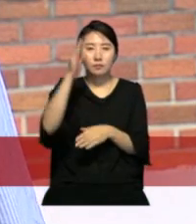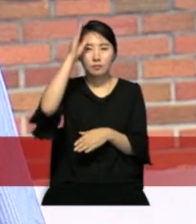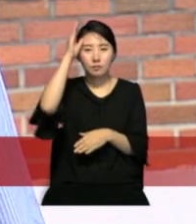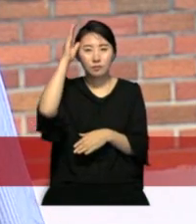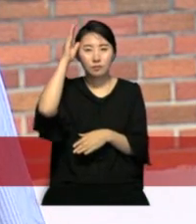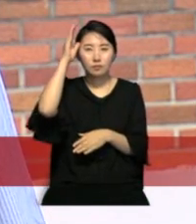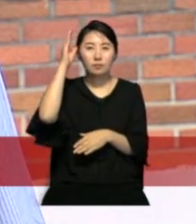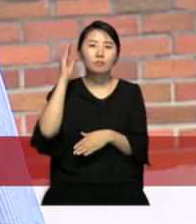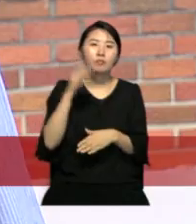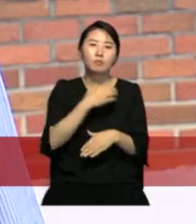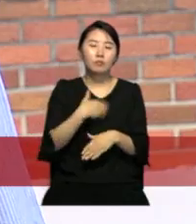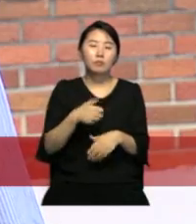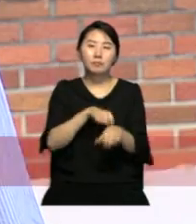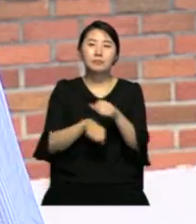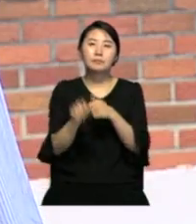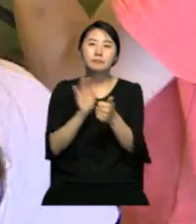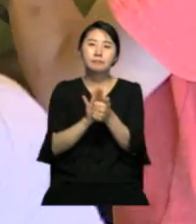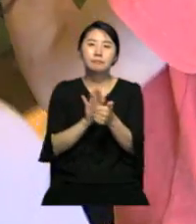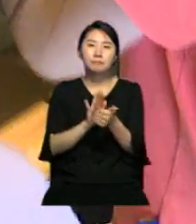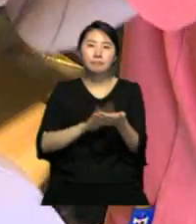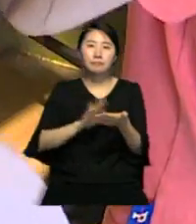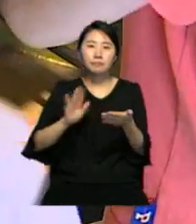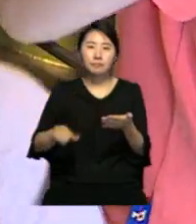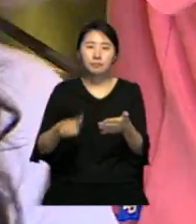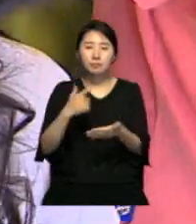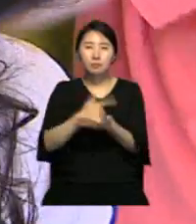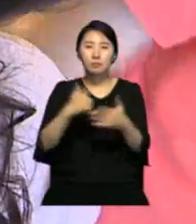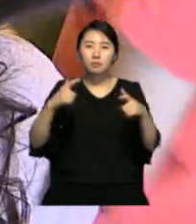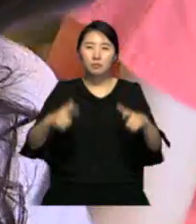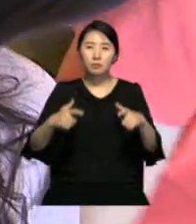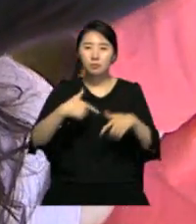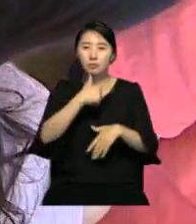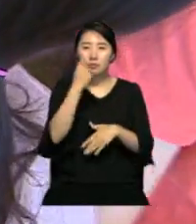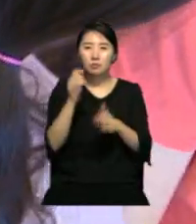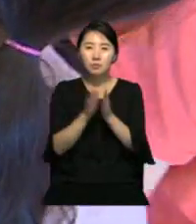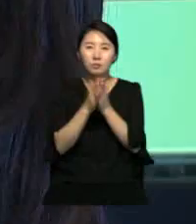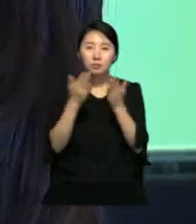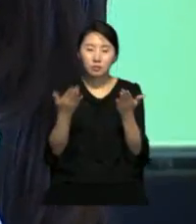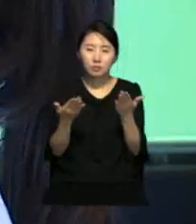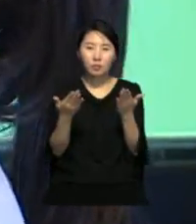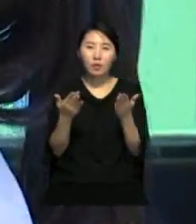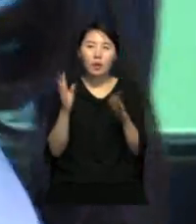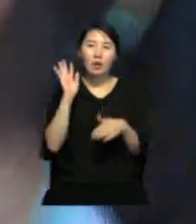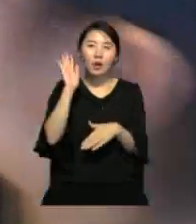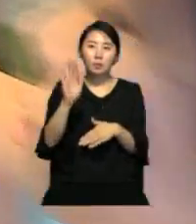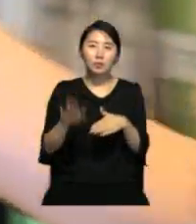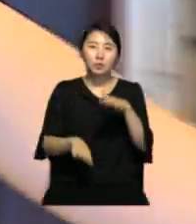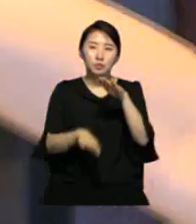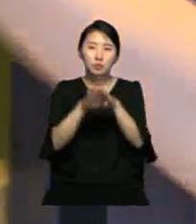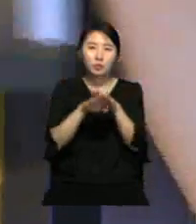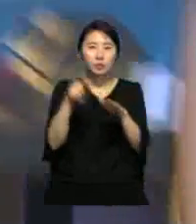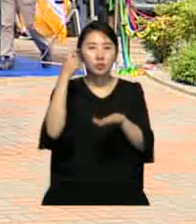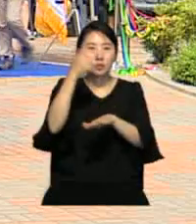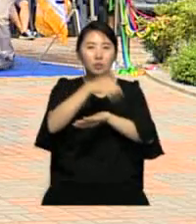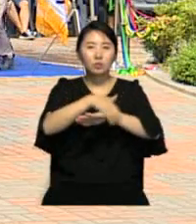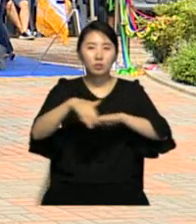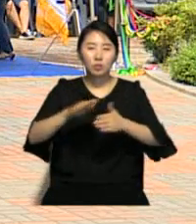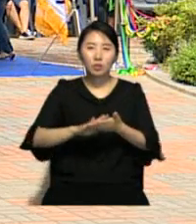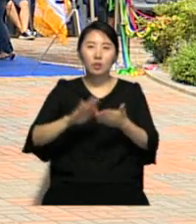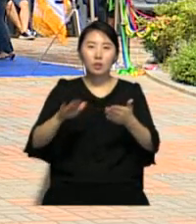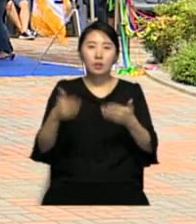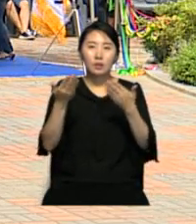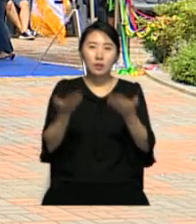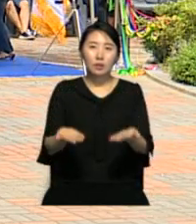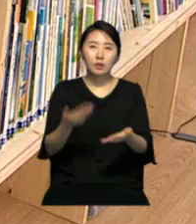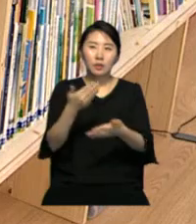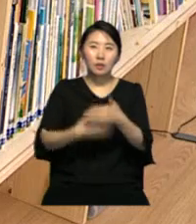기대하고 구청에서는 적극 도울 예정입니다. 노원구는 부족한 도서 장수는 앞으로 채워넣는다는 계획입니다. 유휴